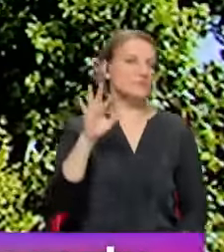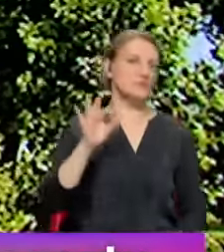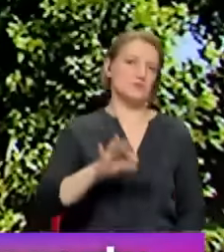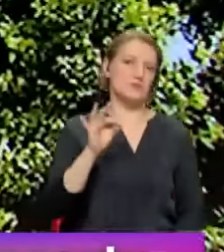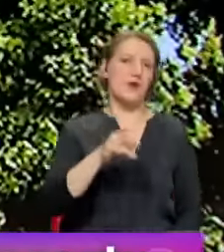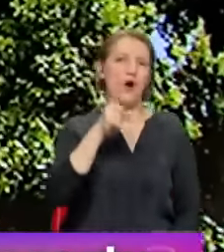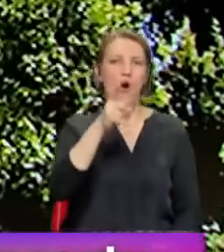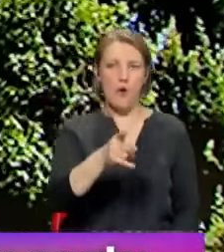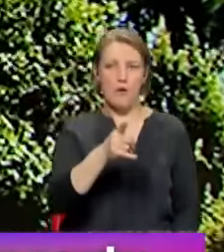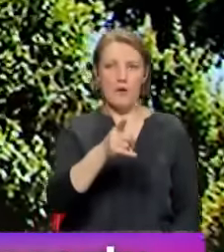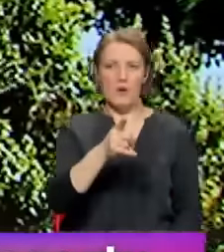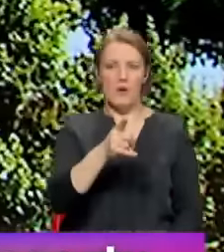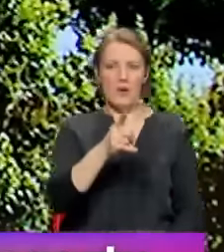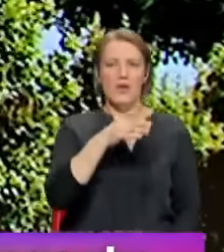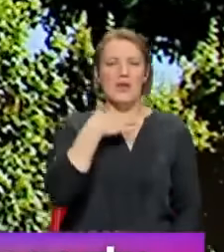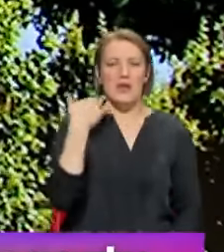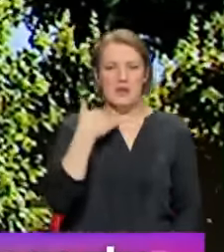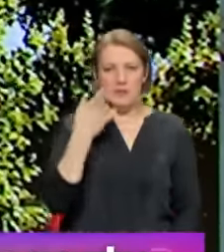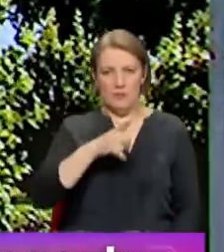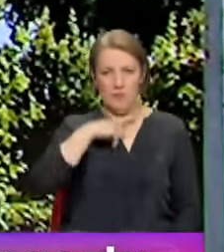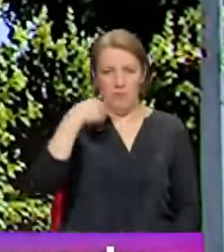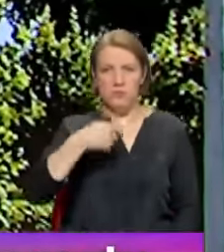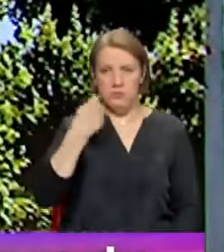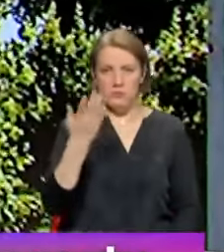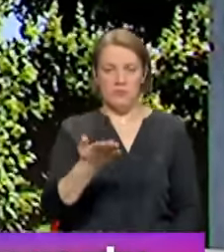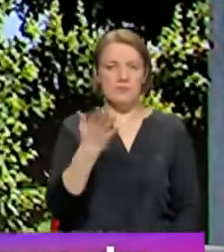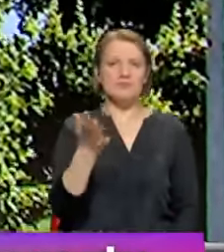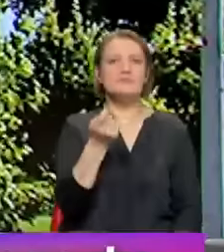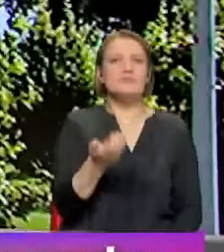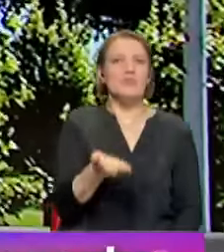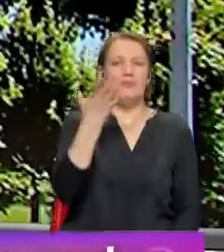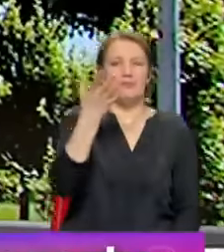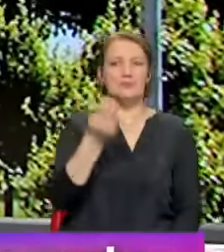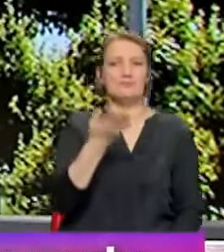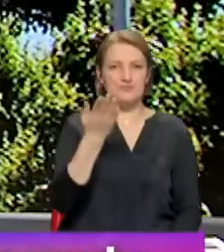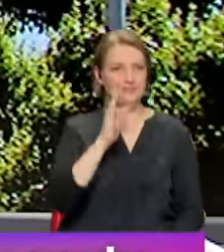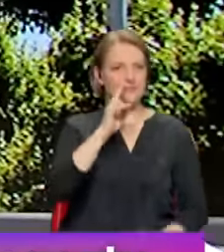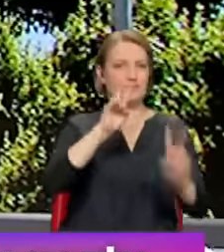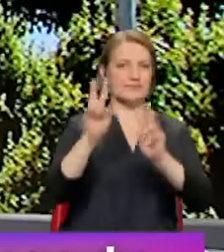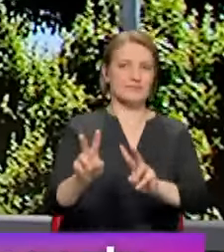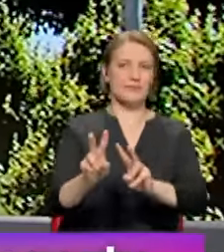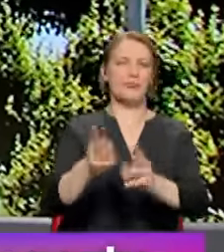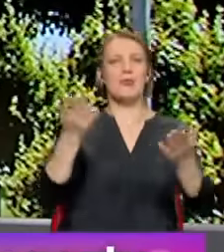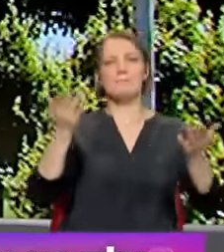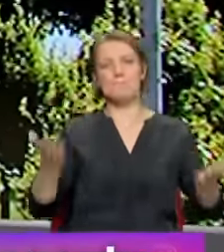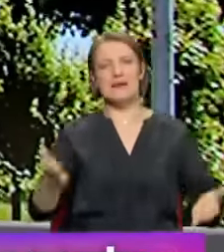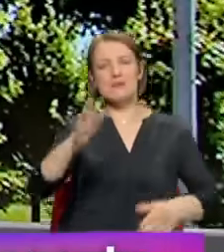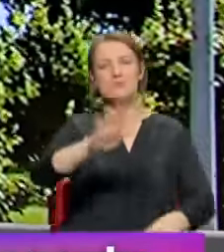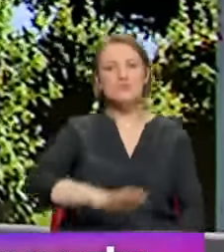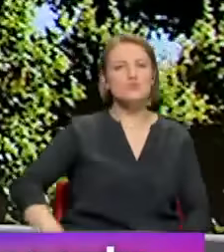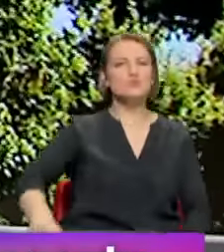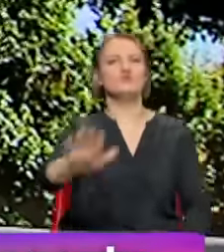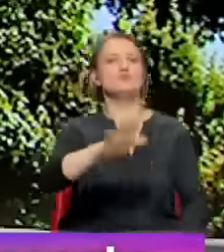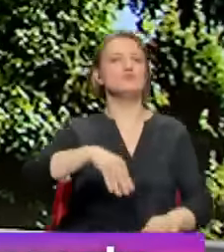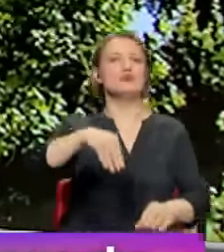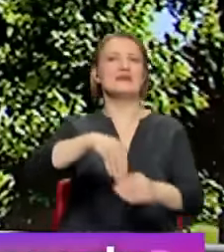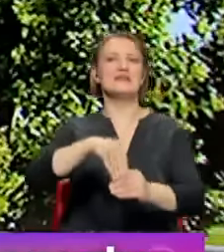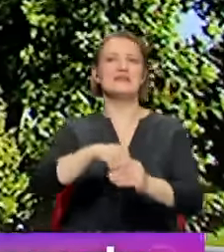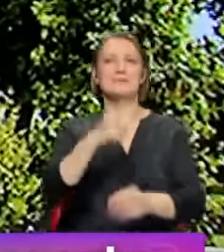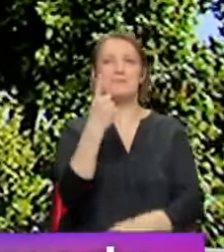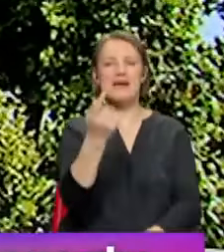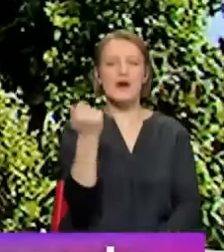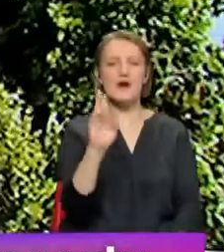Şimdi o etin de kıymanın da ne kadar pahalı olduğunu görüyorsunuz. Peki tüm bunların içinde